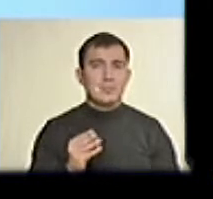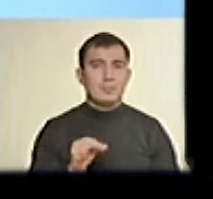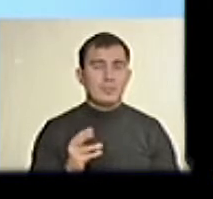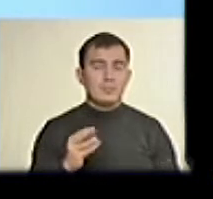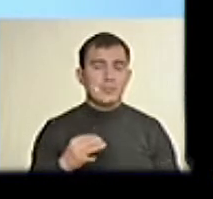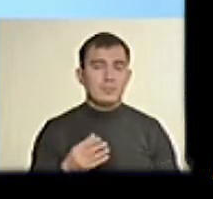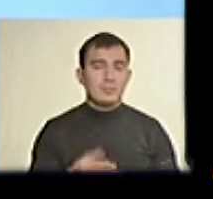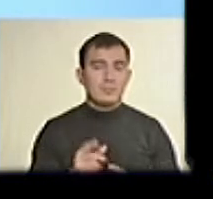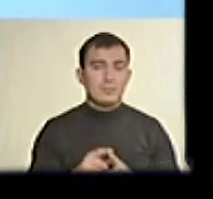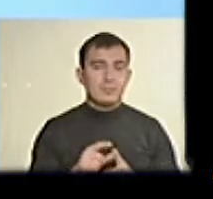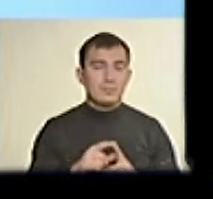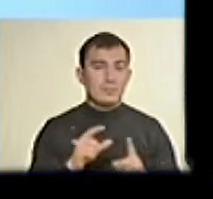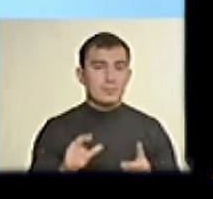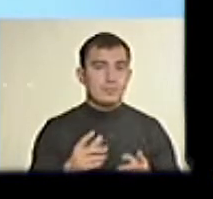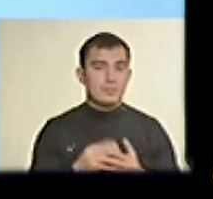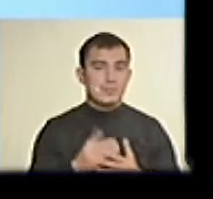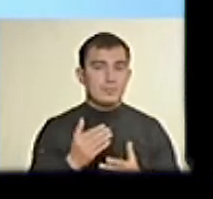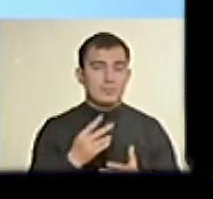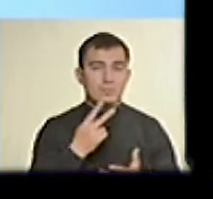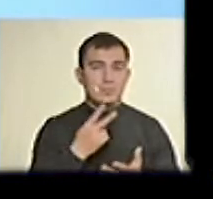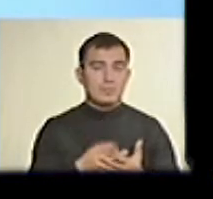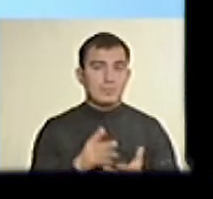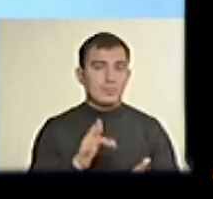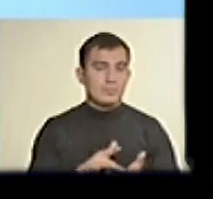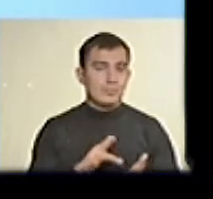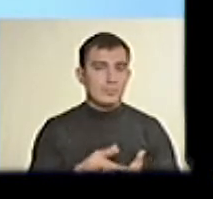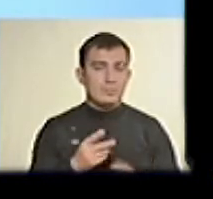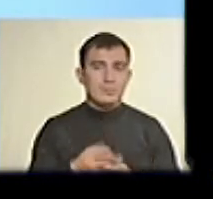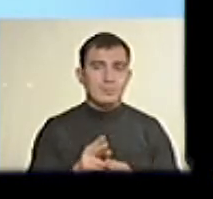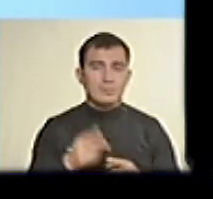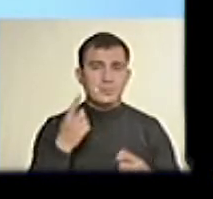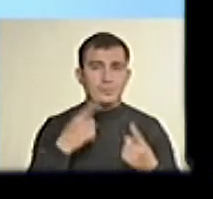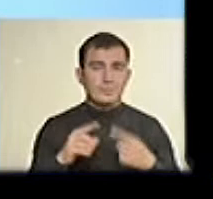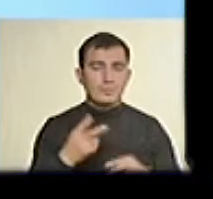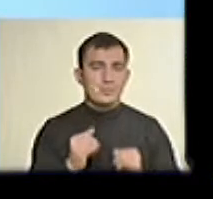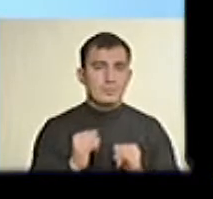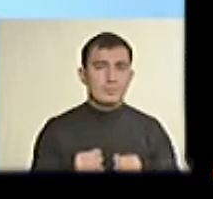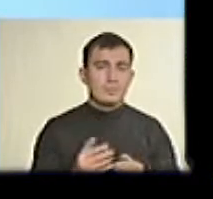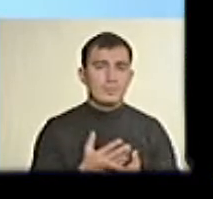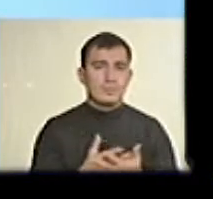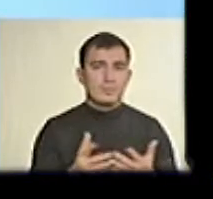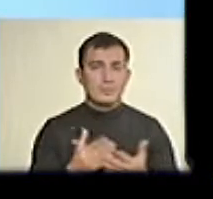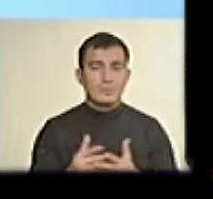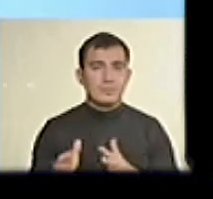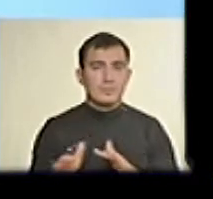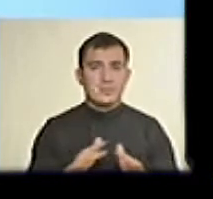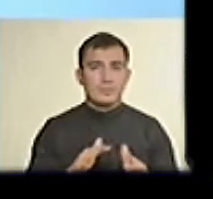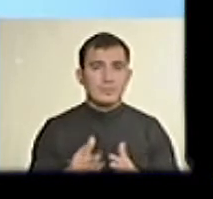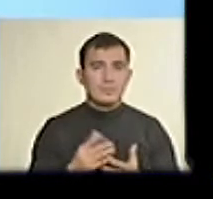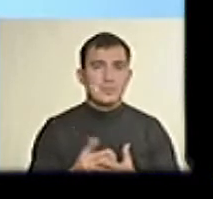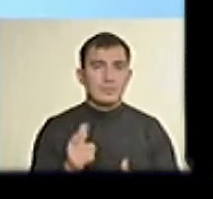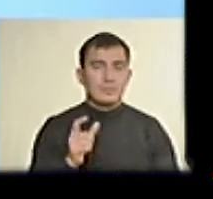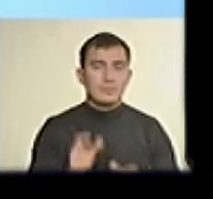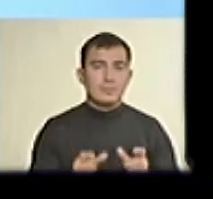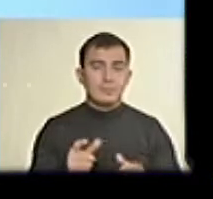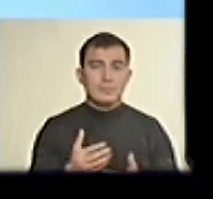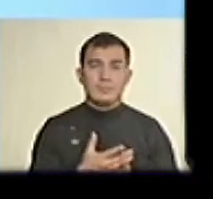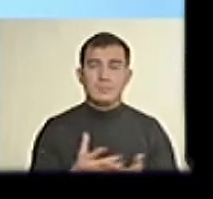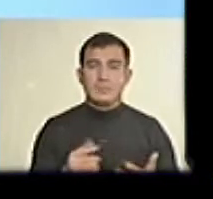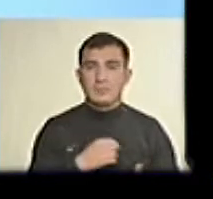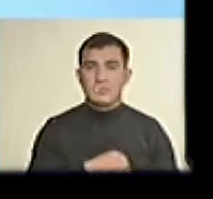majoziy ma'noda insonning o'sha axloqida kuzatilayotgan yaxshilik va yomonlik obrazlari inson